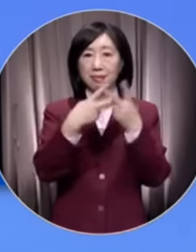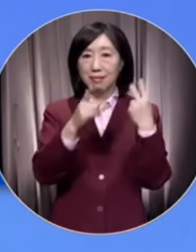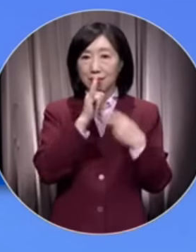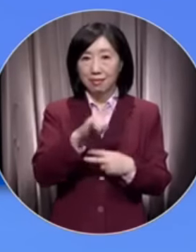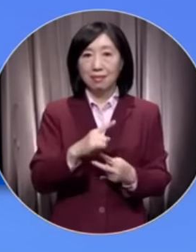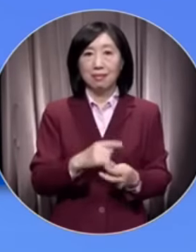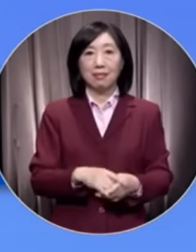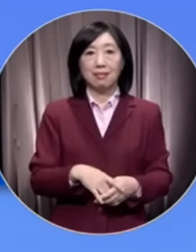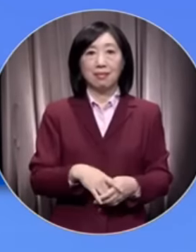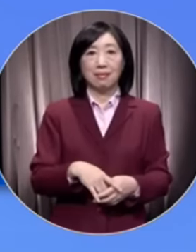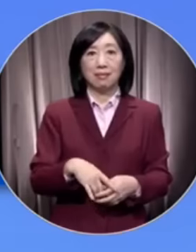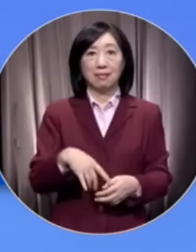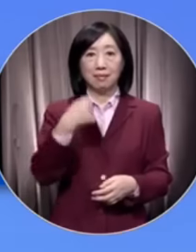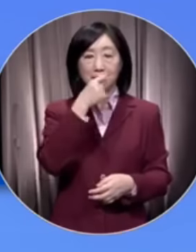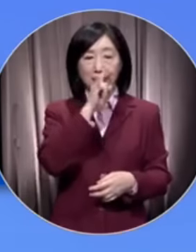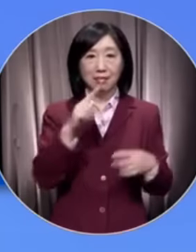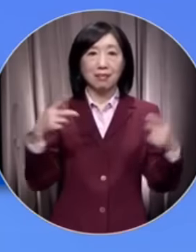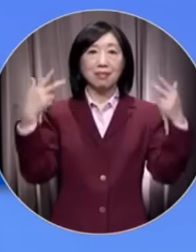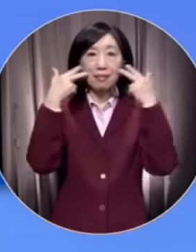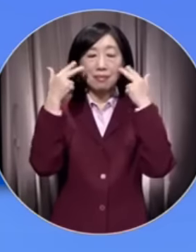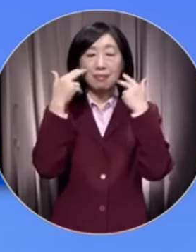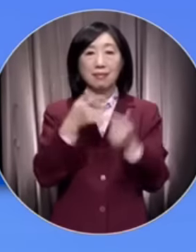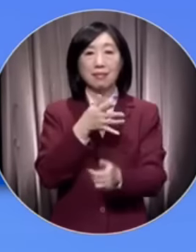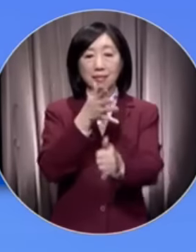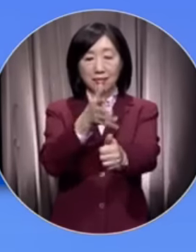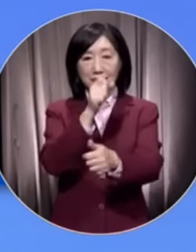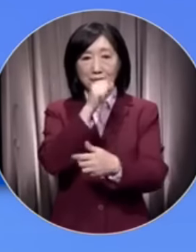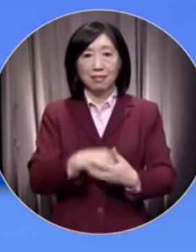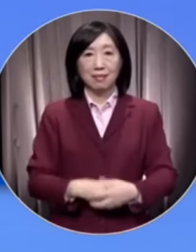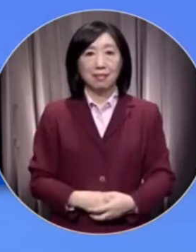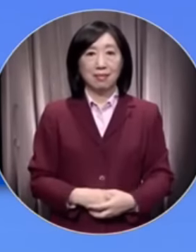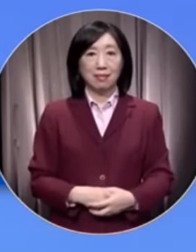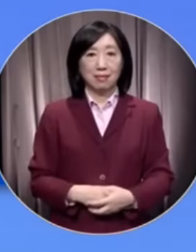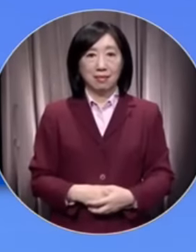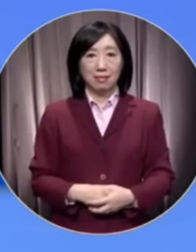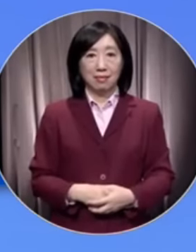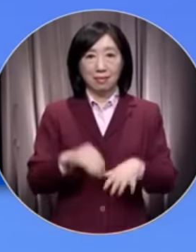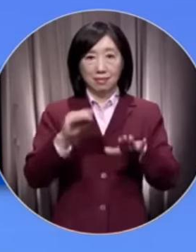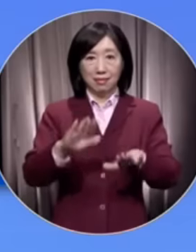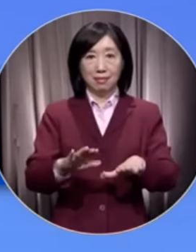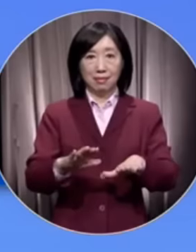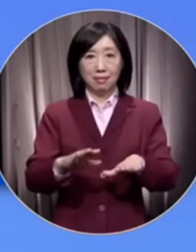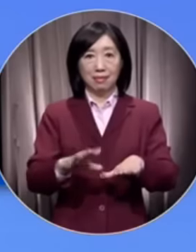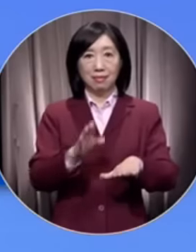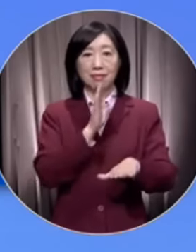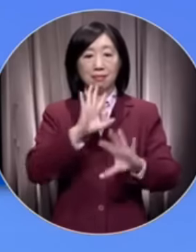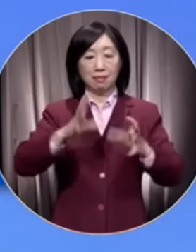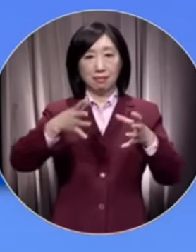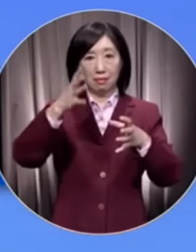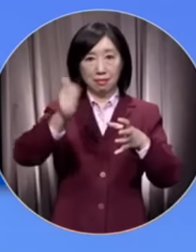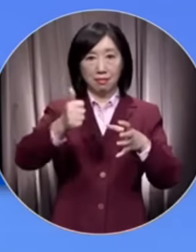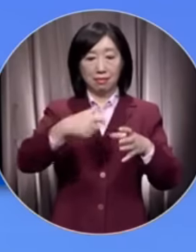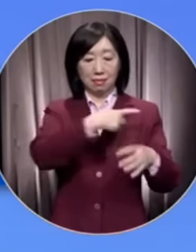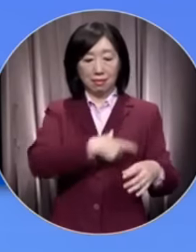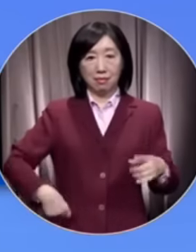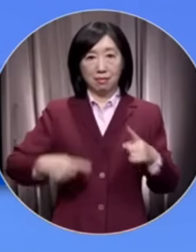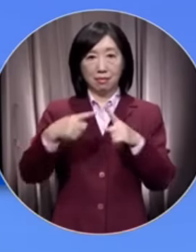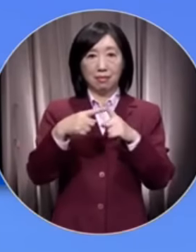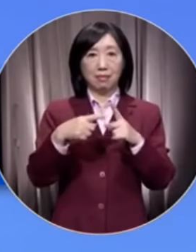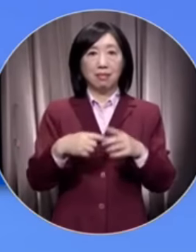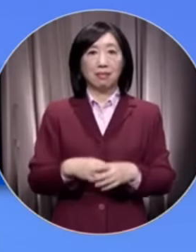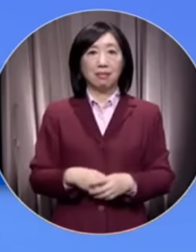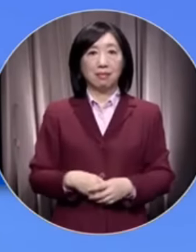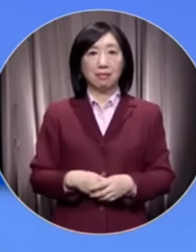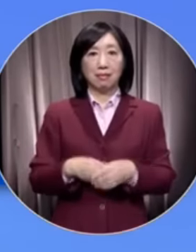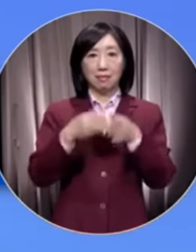好，伊拉妈妈萨利嘎嘎马布隆来后，今天是我们总统候选人在这